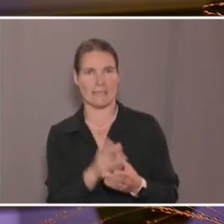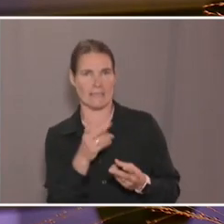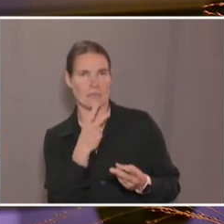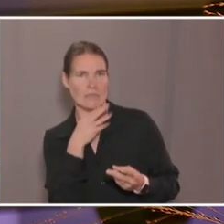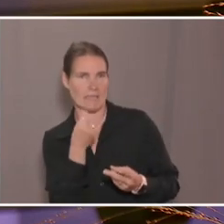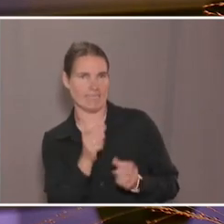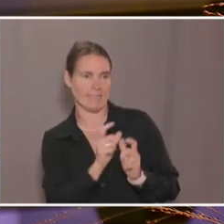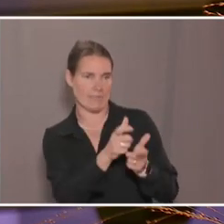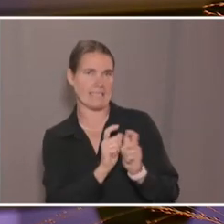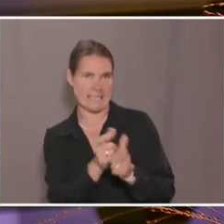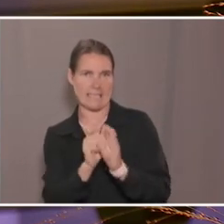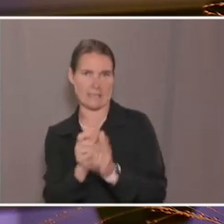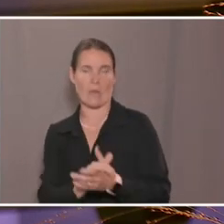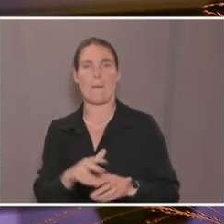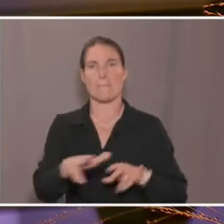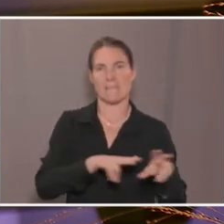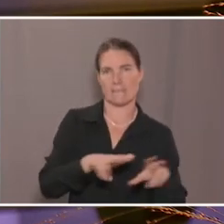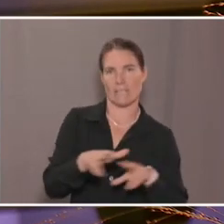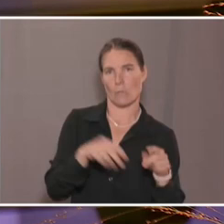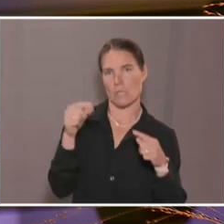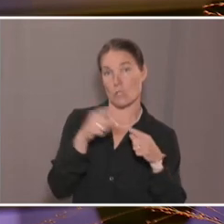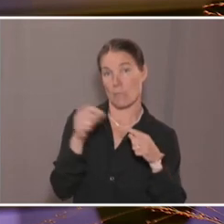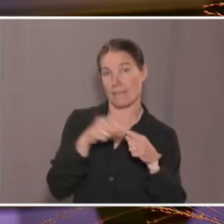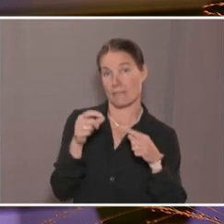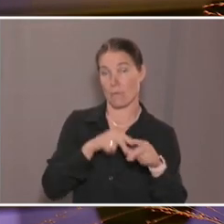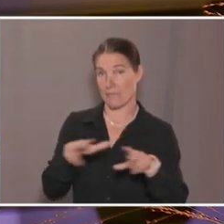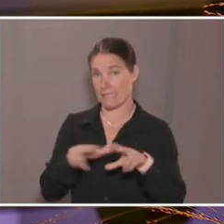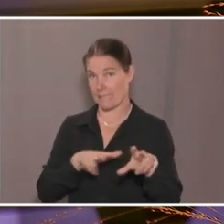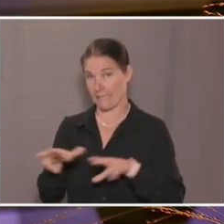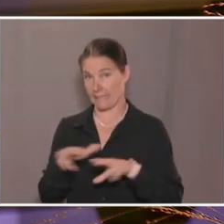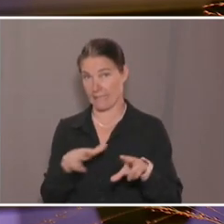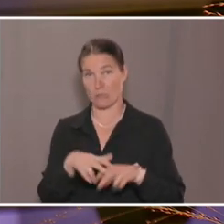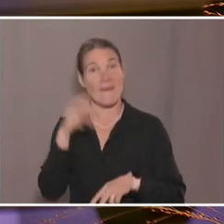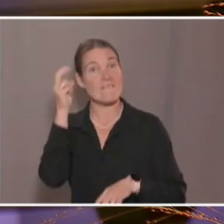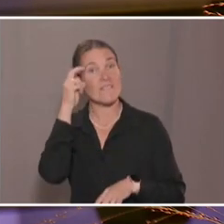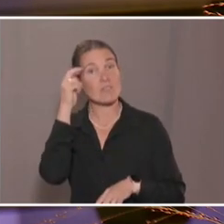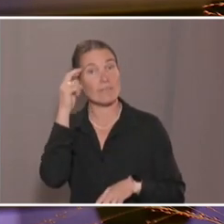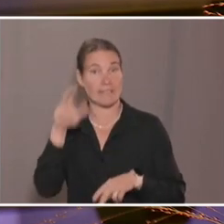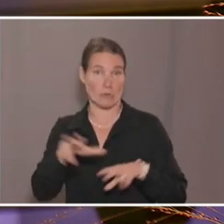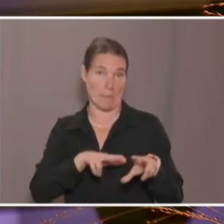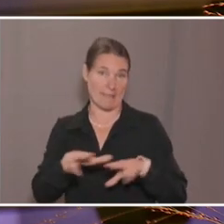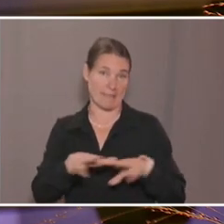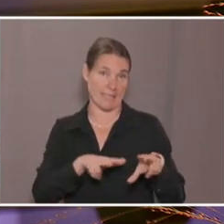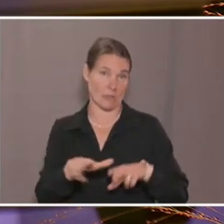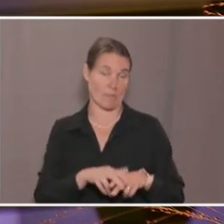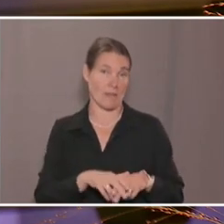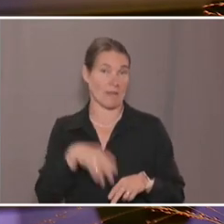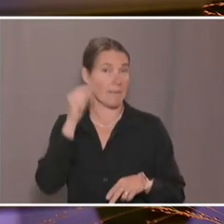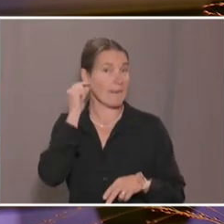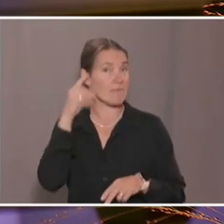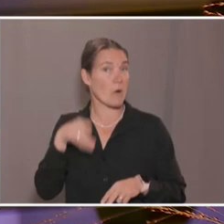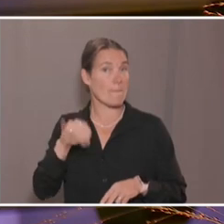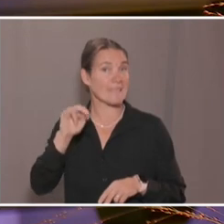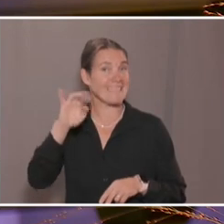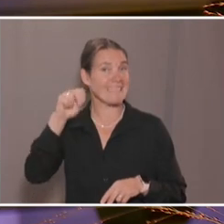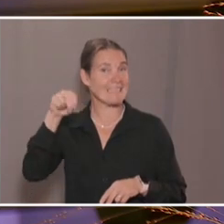investieren. Vom Ministerium, die Spitze unseres Ministeriums, unseres Wissenschaftsministeriums. Frau Brien, ich weiß es besonders zu